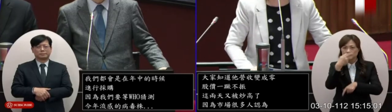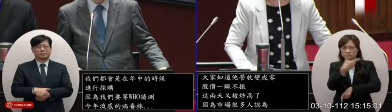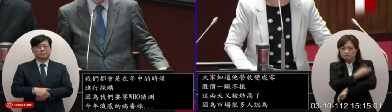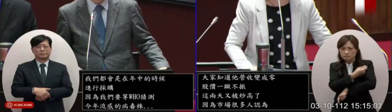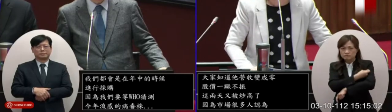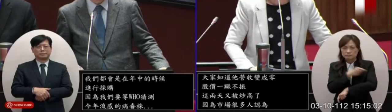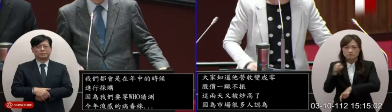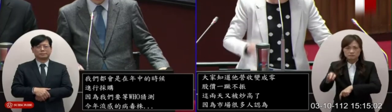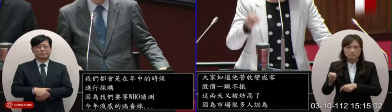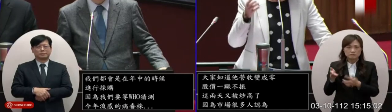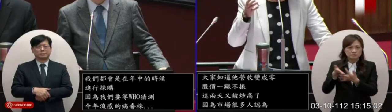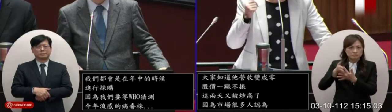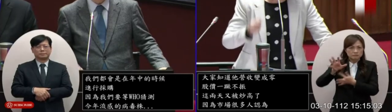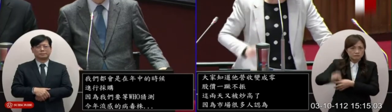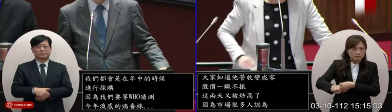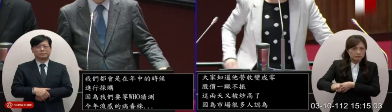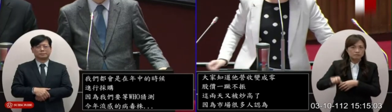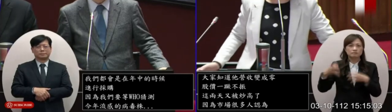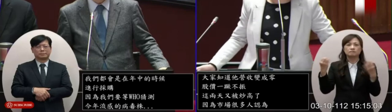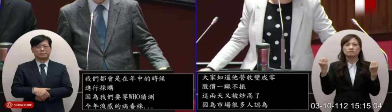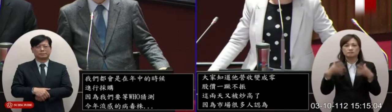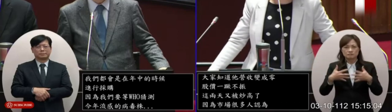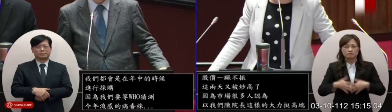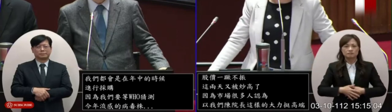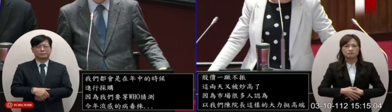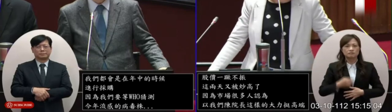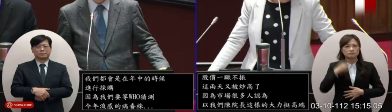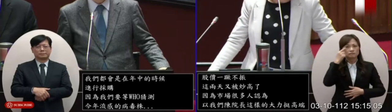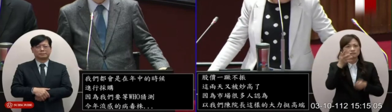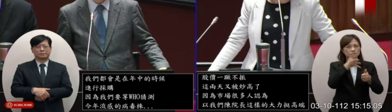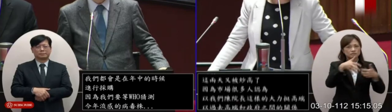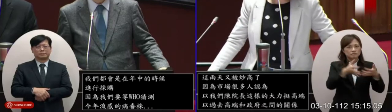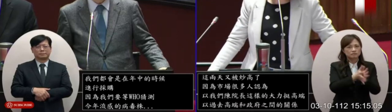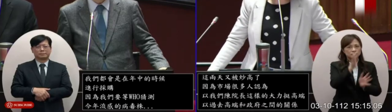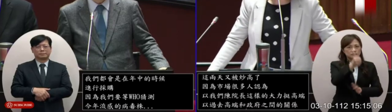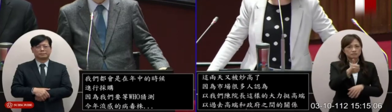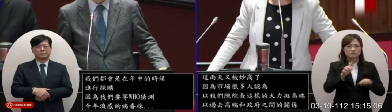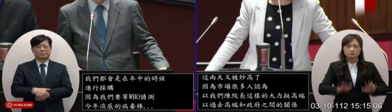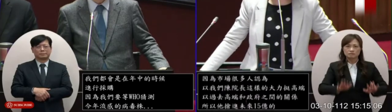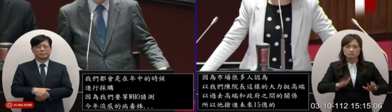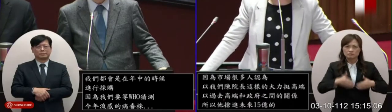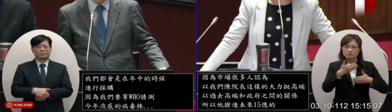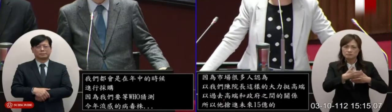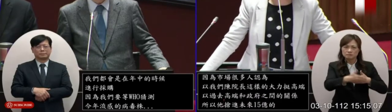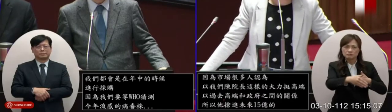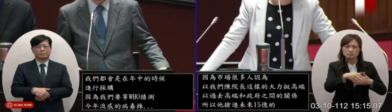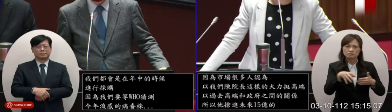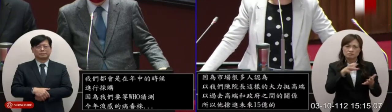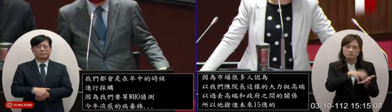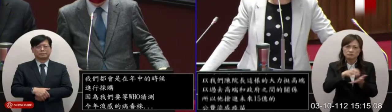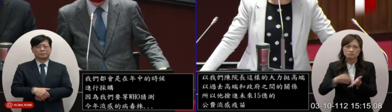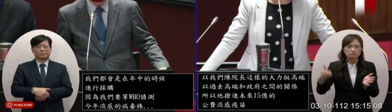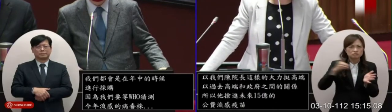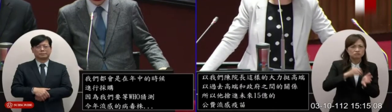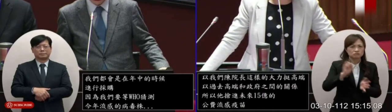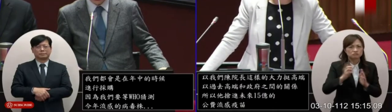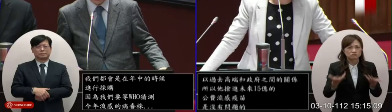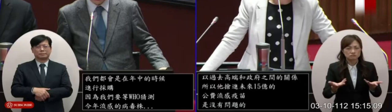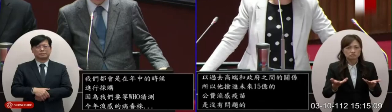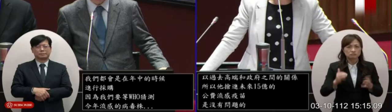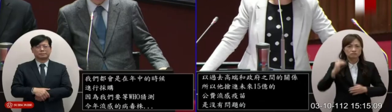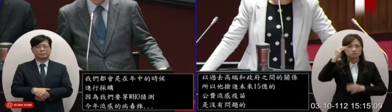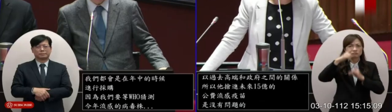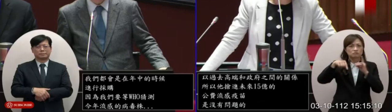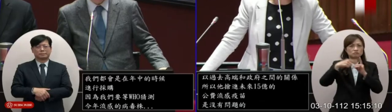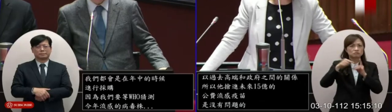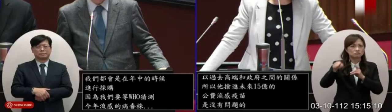题的。所以我想请教部长，现在的程序到底怎么样？高端只不过